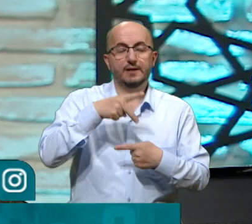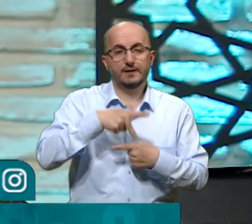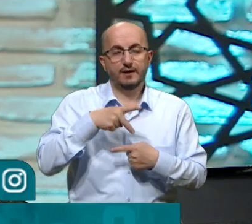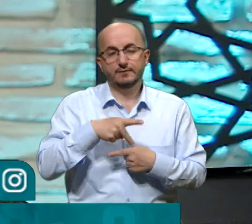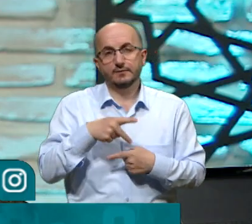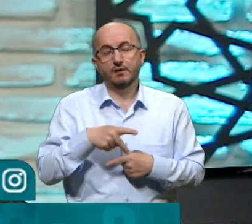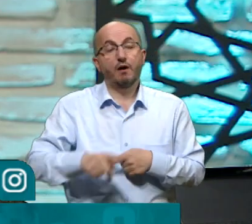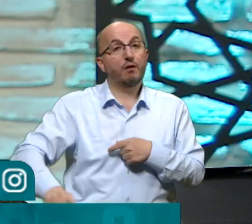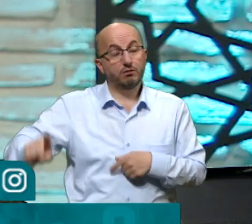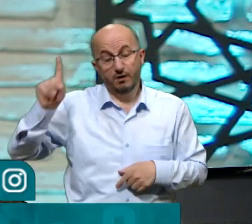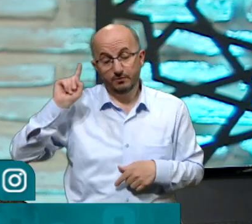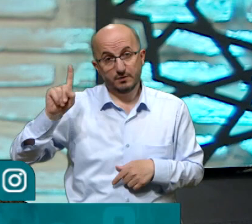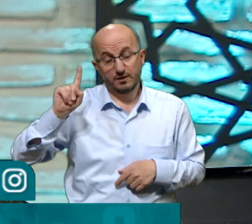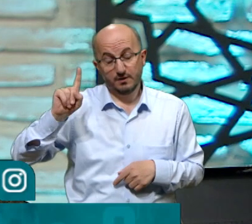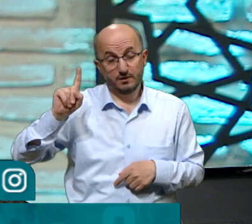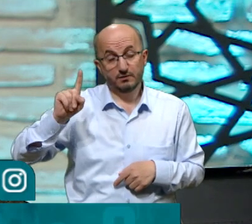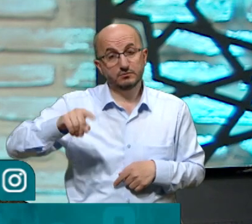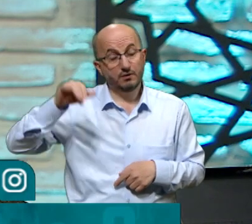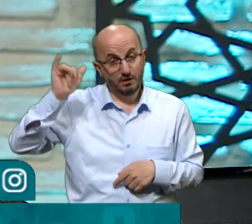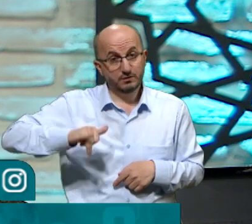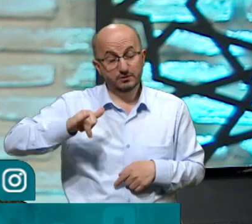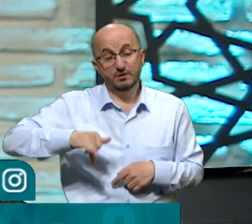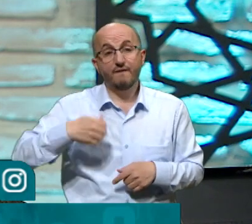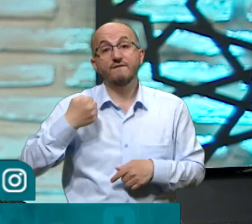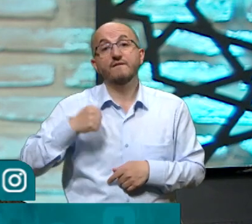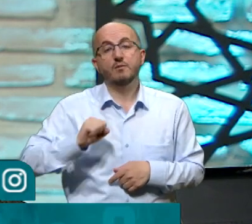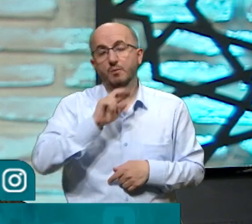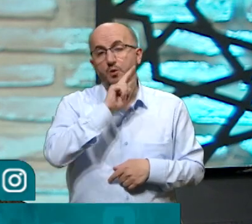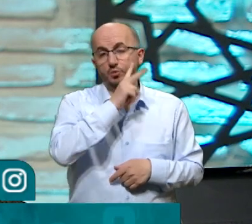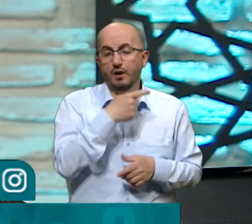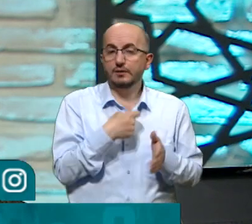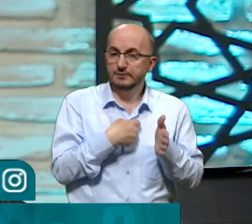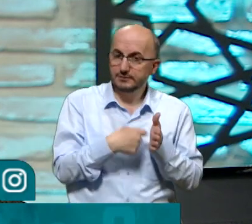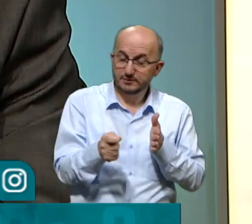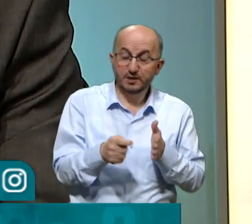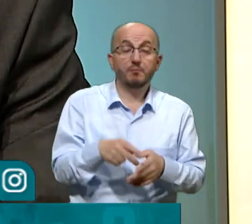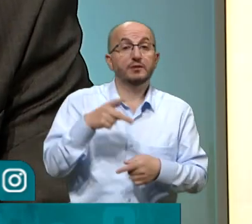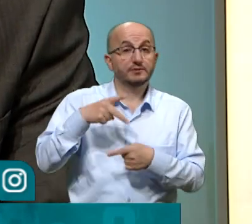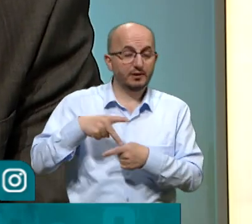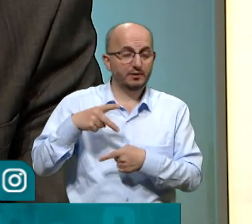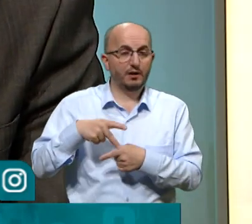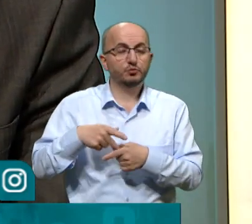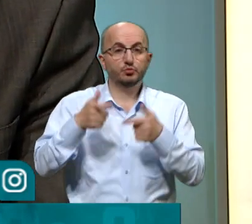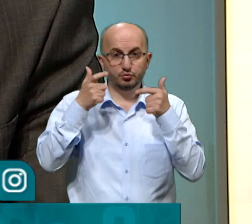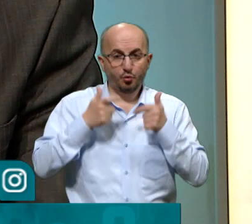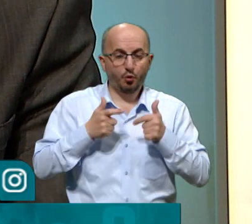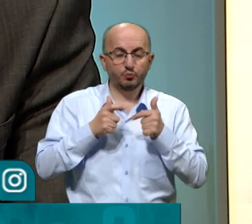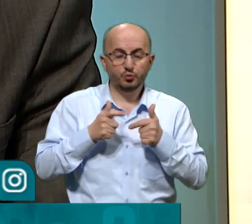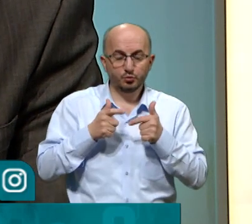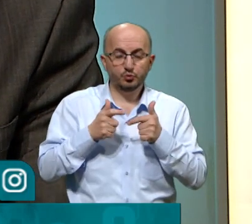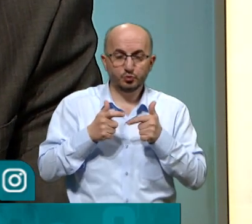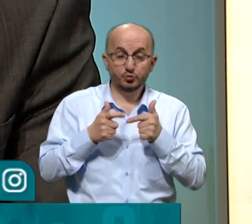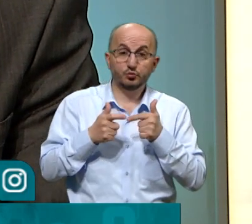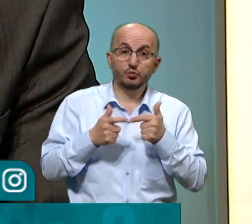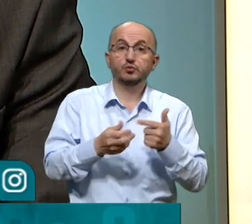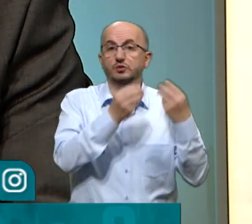zekat cenab-ı Hak Celle Van'a Hazretleri bir Hakkı vermemek günahım düşer ama zekat günahı Hala sırtında onu Ne